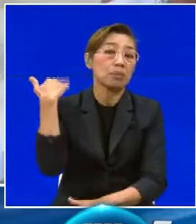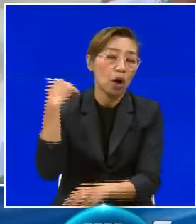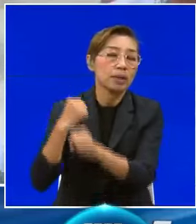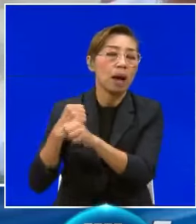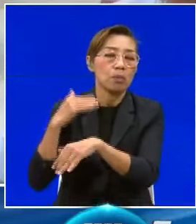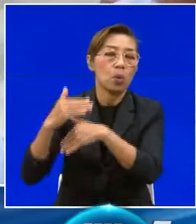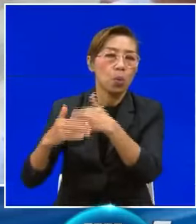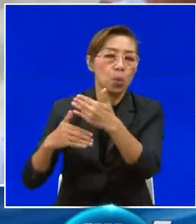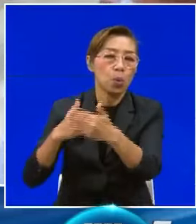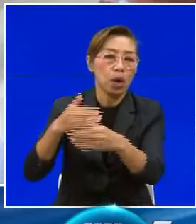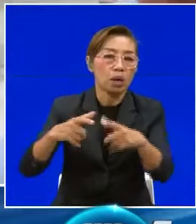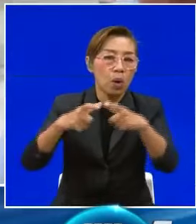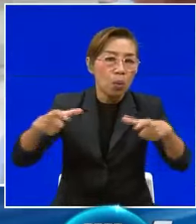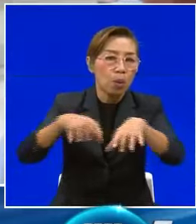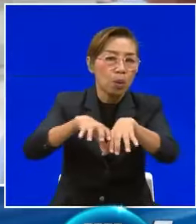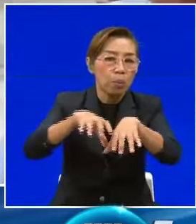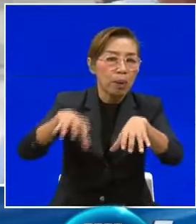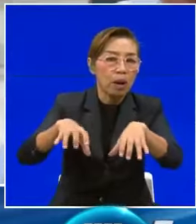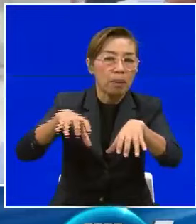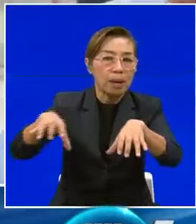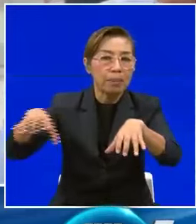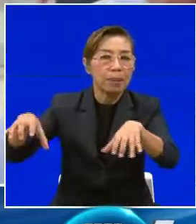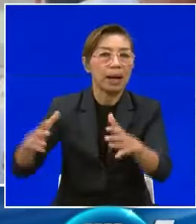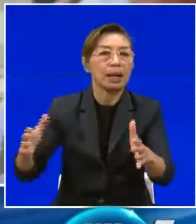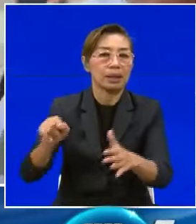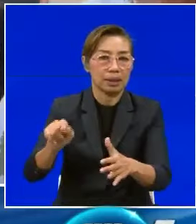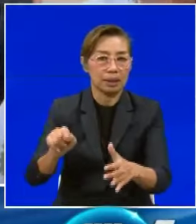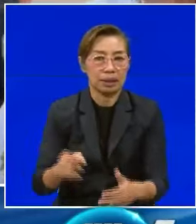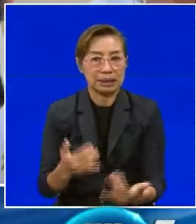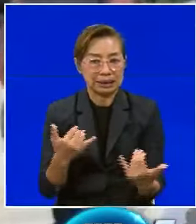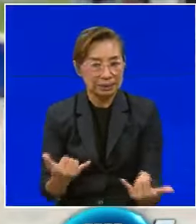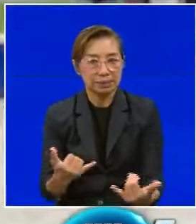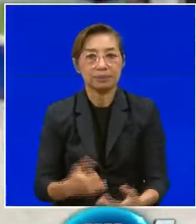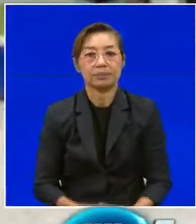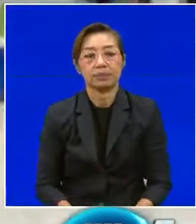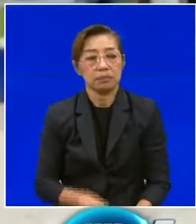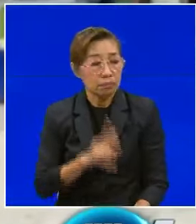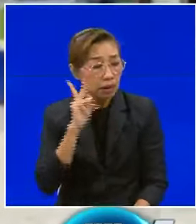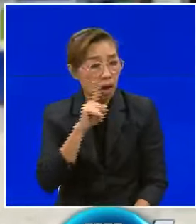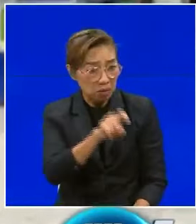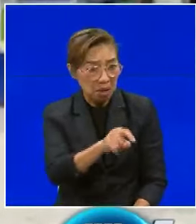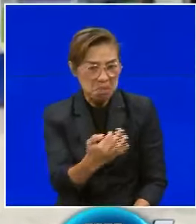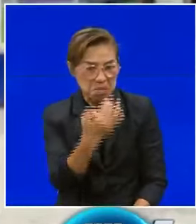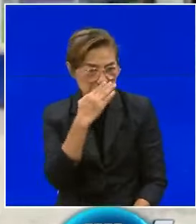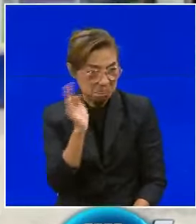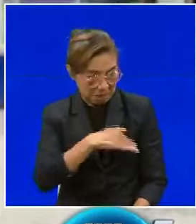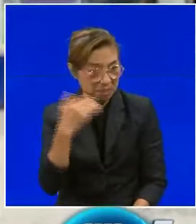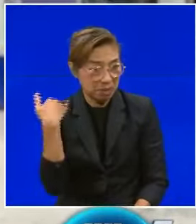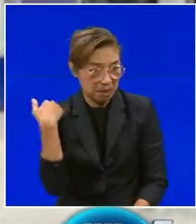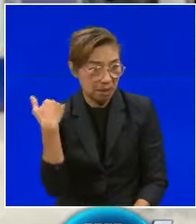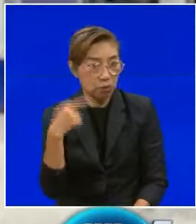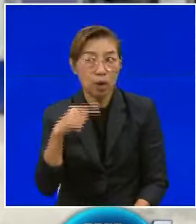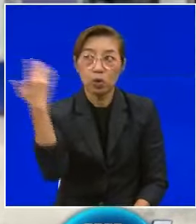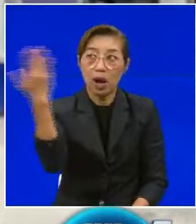อยๆขยายมาเรื่อยๆเรื่อยๆจนมาถึงทุกวันเนี่ย มันจะได้กลิ่นแรงในช่วงหน้าหน